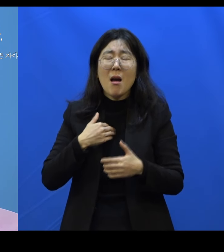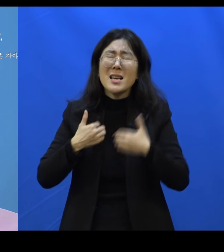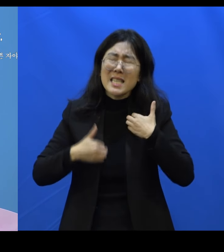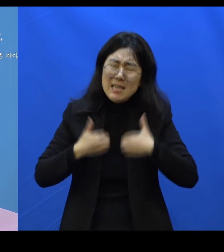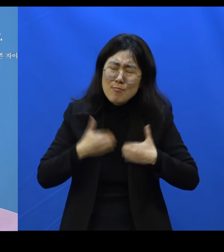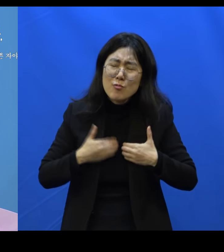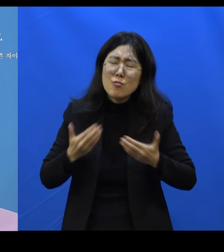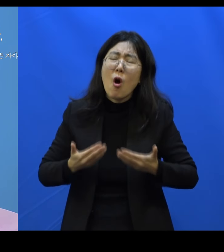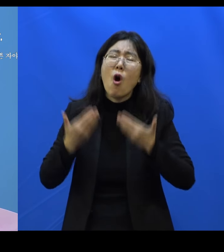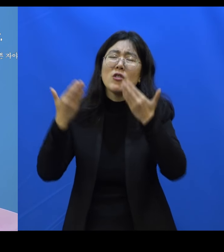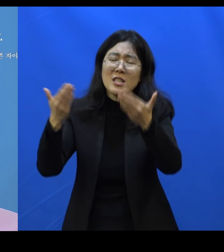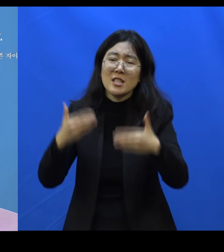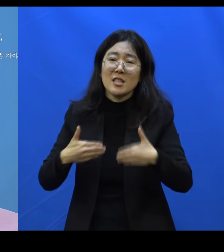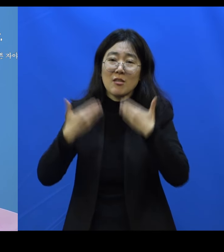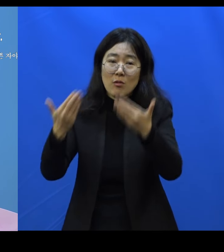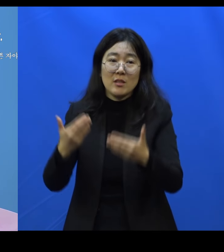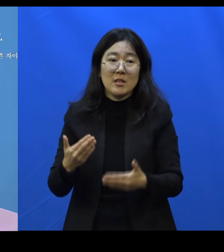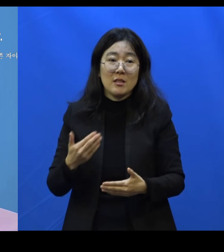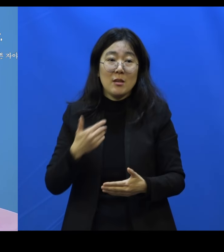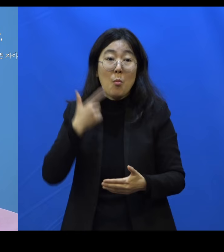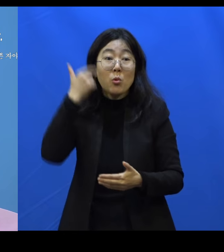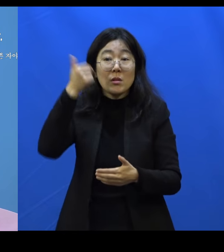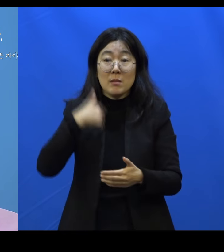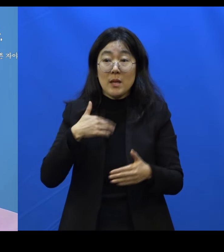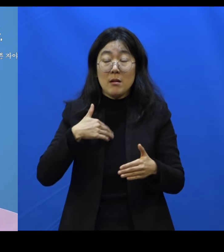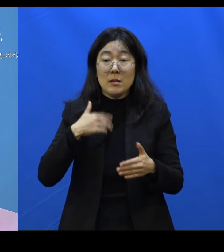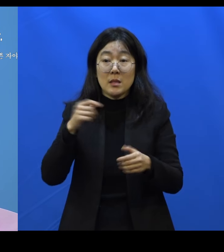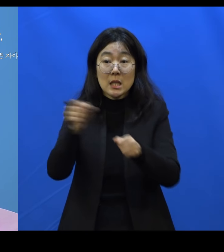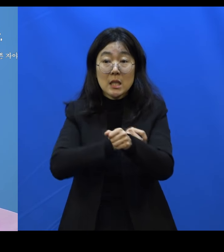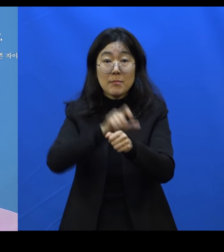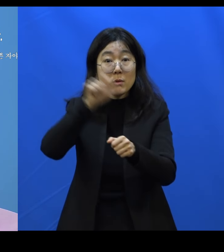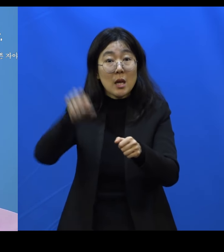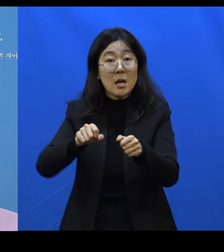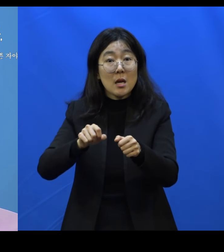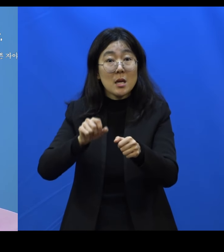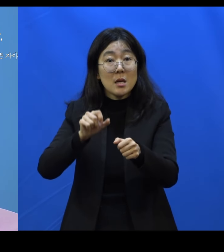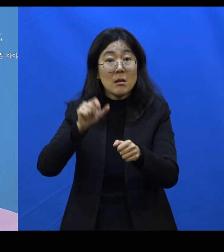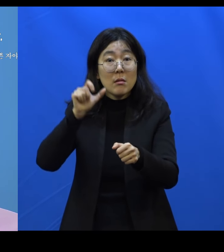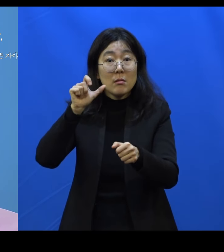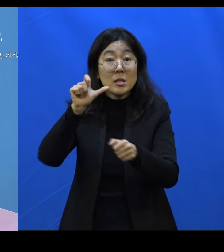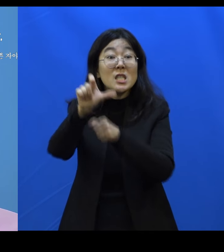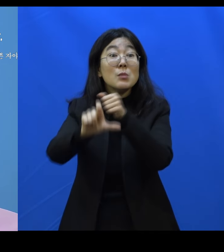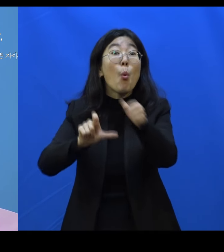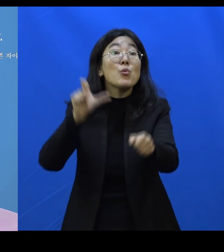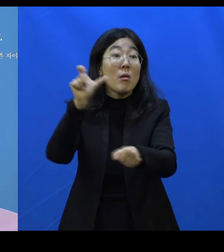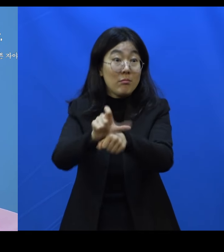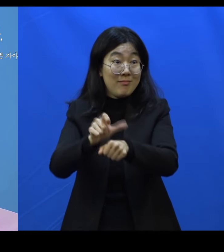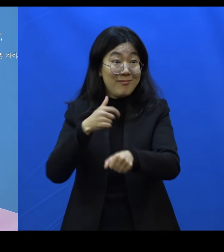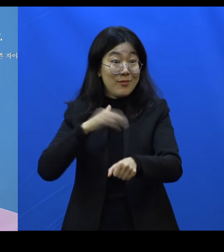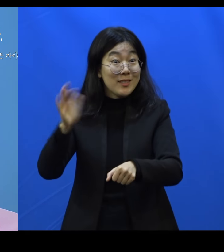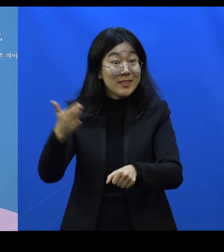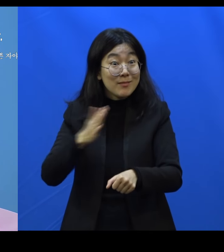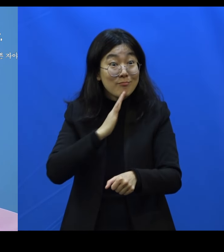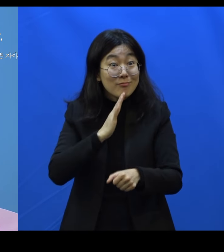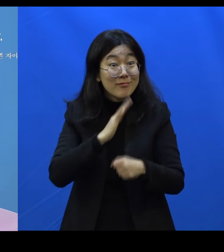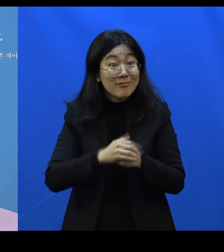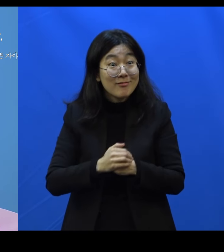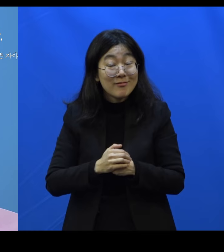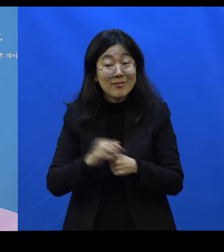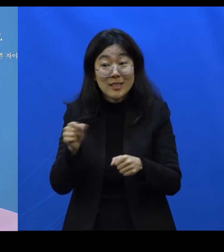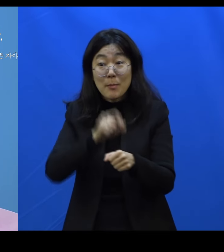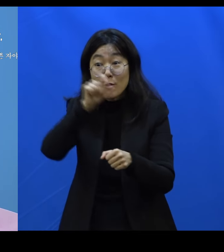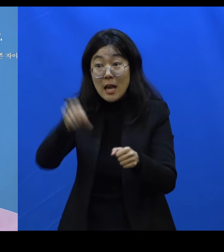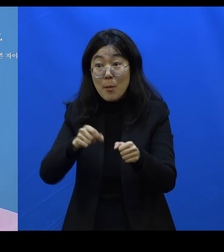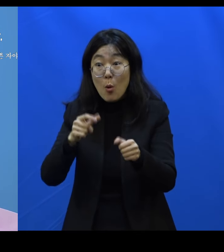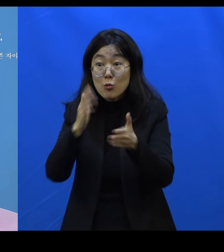거지. 15년째 됐잖아요. 그죠? 15년 동안. 3주 동안 연말 연초에, 전에는 4주도 하고 그랬는데,